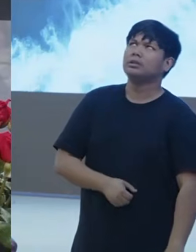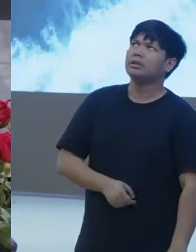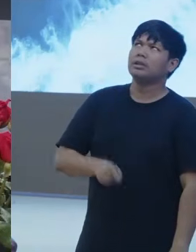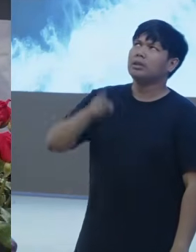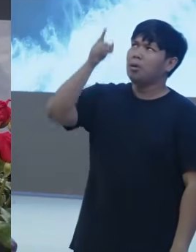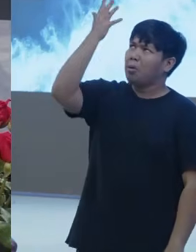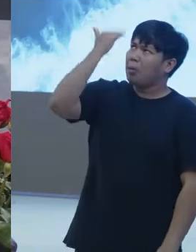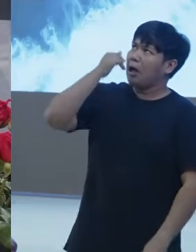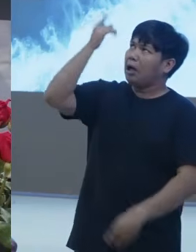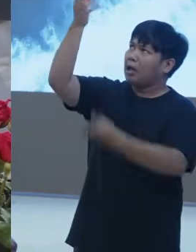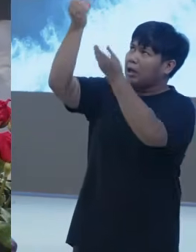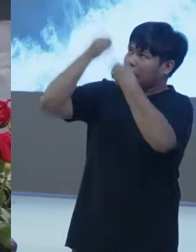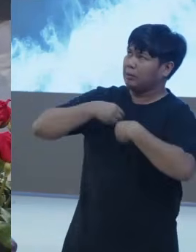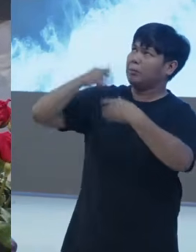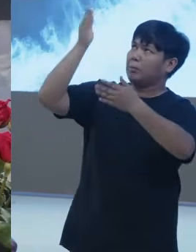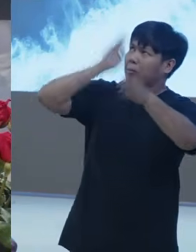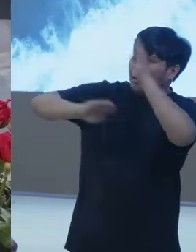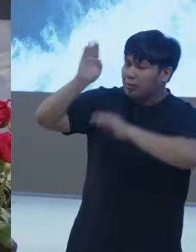tayong si Jonah.